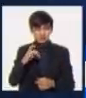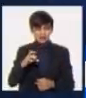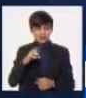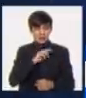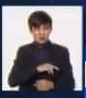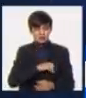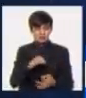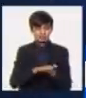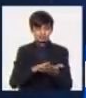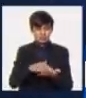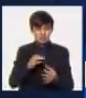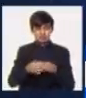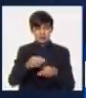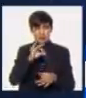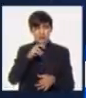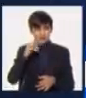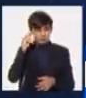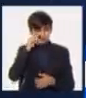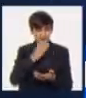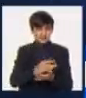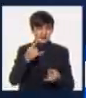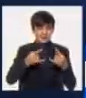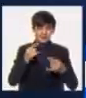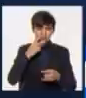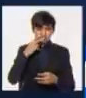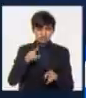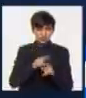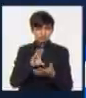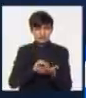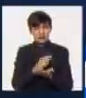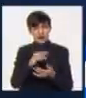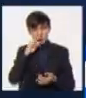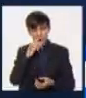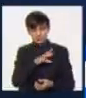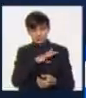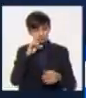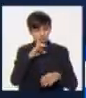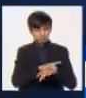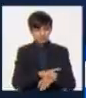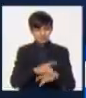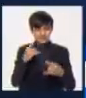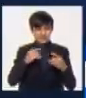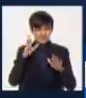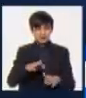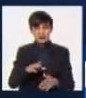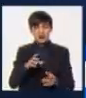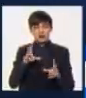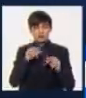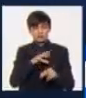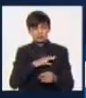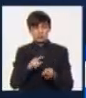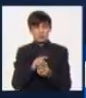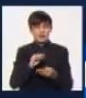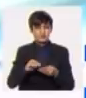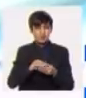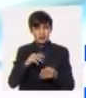Сейчас обучение продолжается в режиме онлайн и по телевизионным каналам. Ошибки, которые родители заметили в эфире, обещают больше не